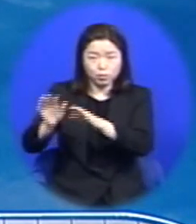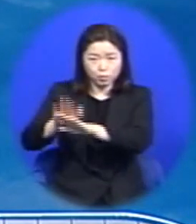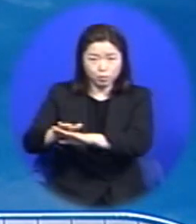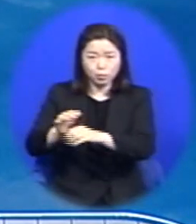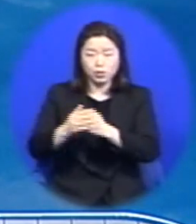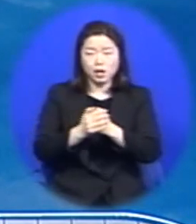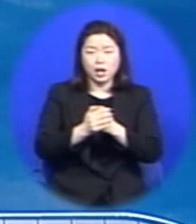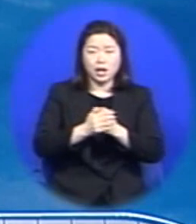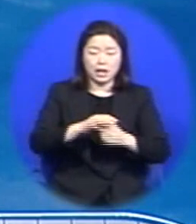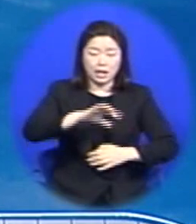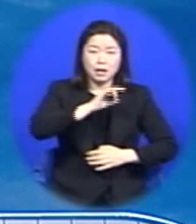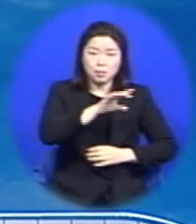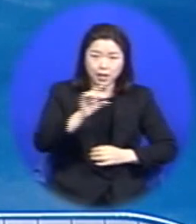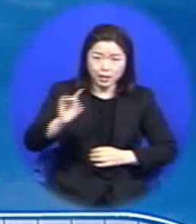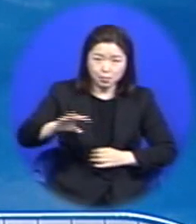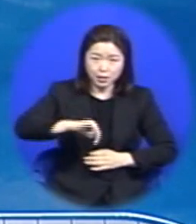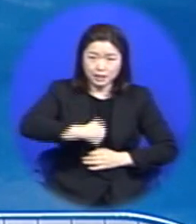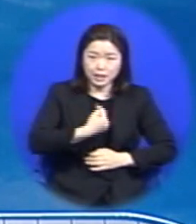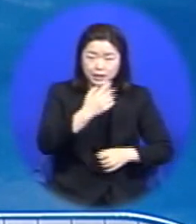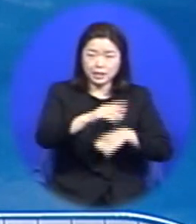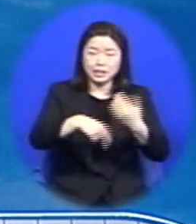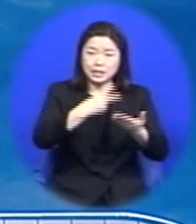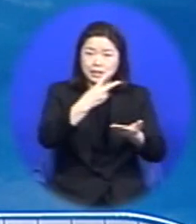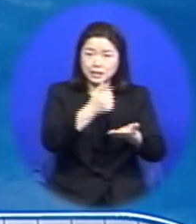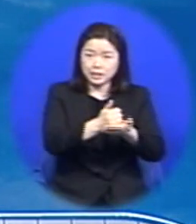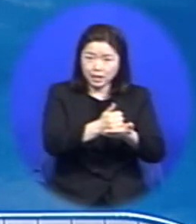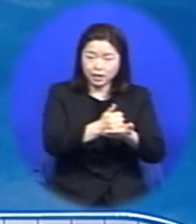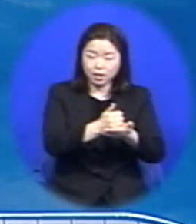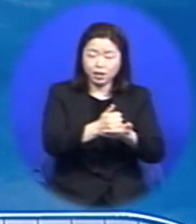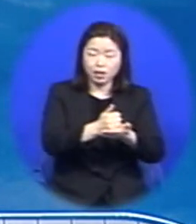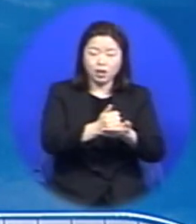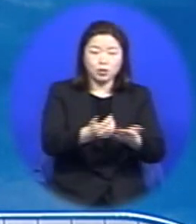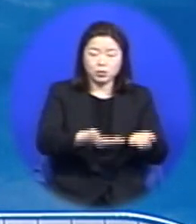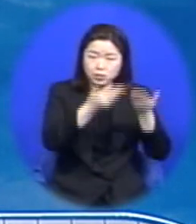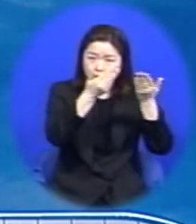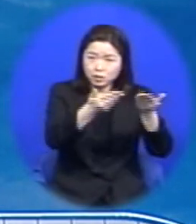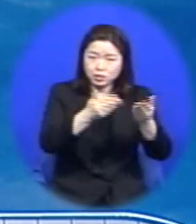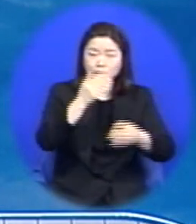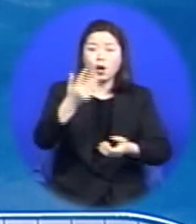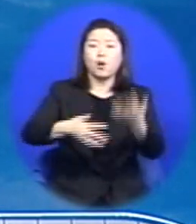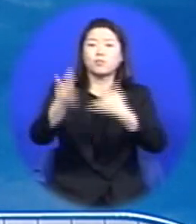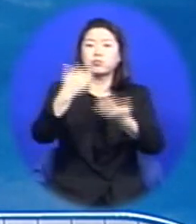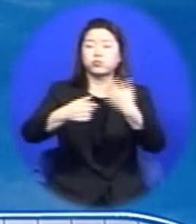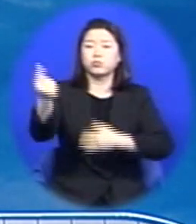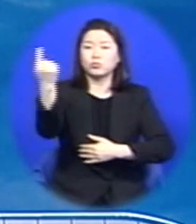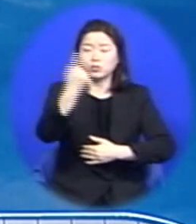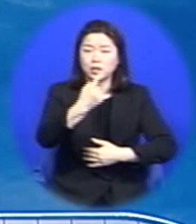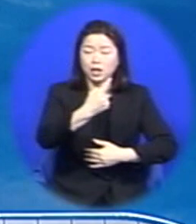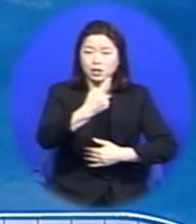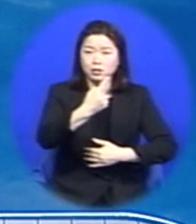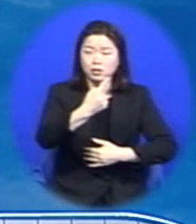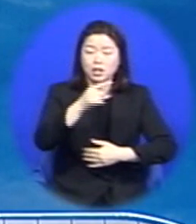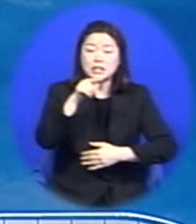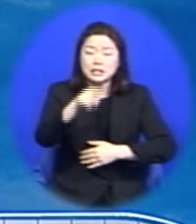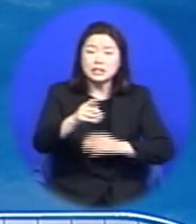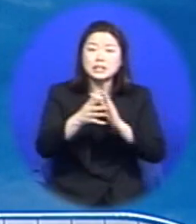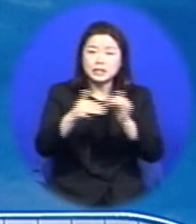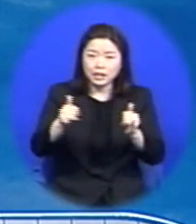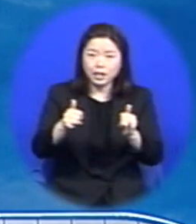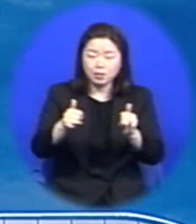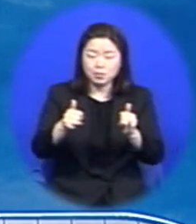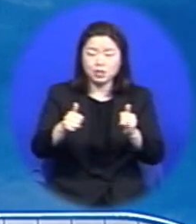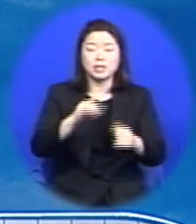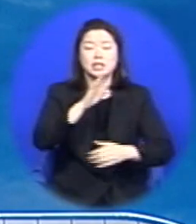불이 내려와서 그 제물을 불태우는 바로 그 신이 참 하나님이다. 이렇게 하기로 한 겁니다.